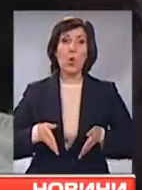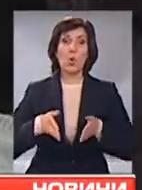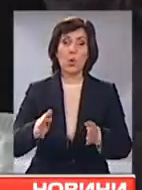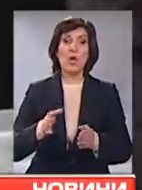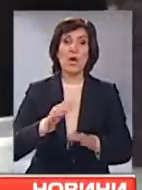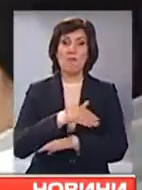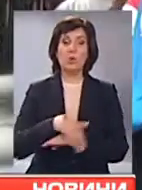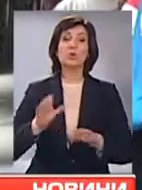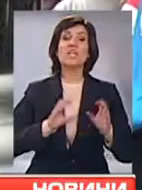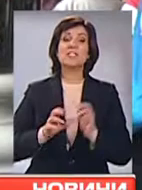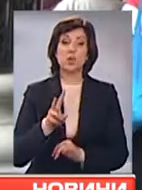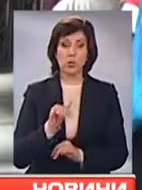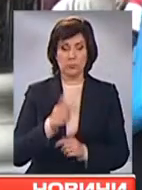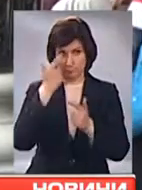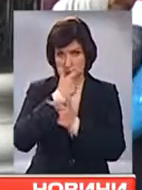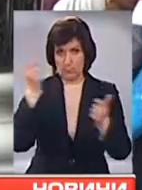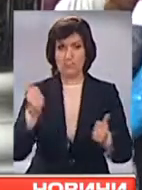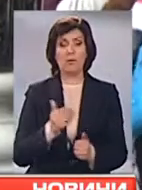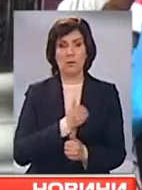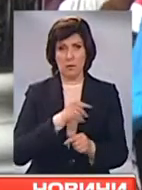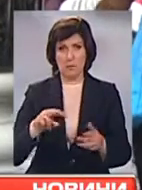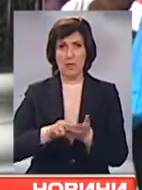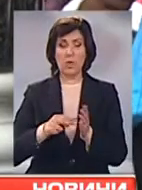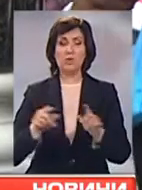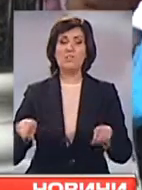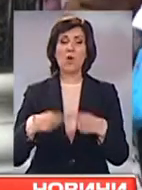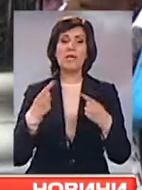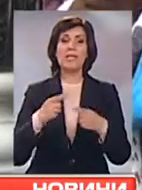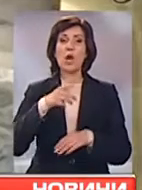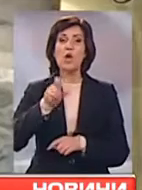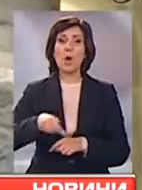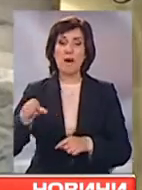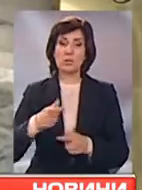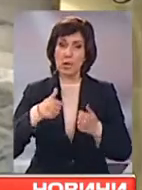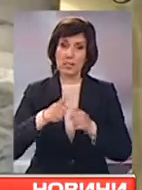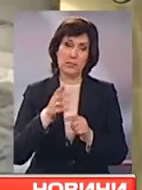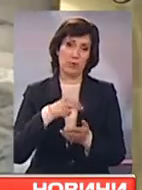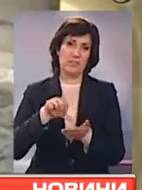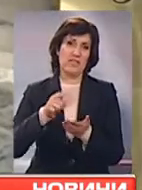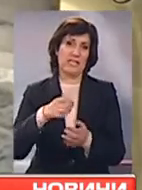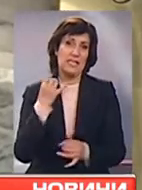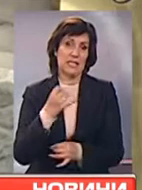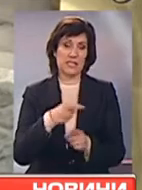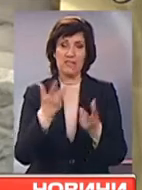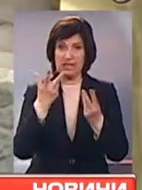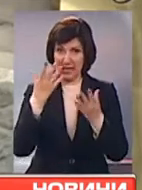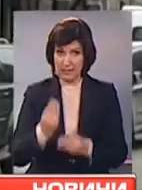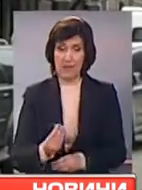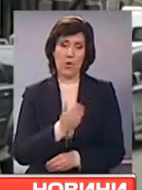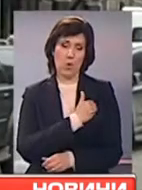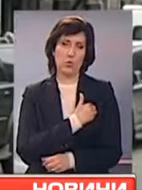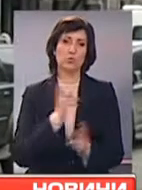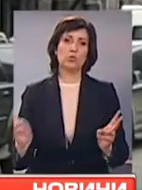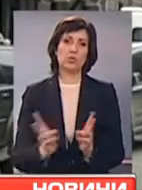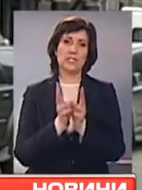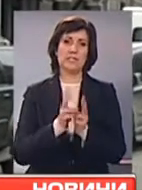вулицею Інститутською. Вкладники оголосили, що планують створити громадську організацію, яка представлятиме їхні інтереси. У найближчі три дні вони також